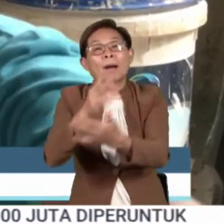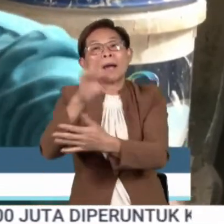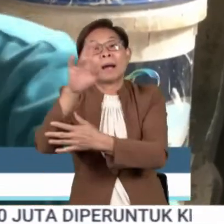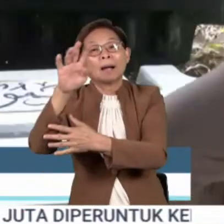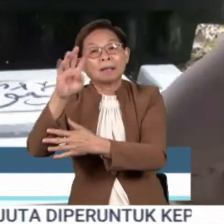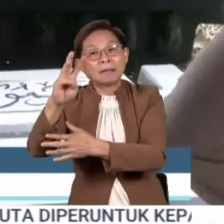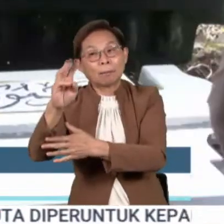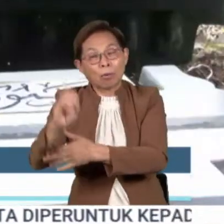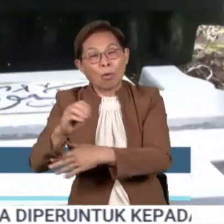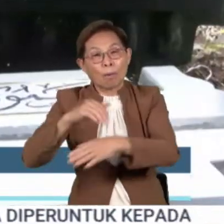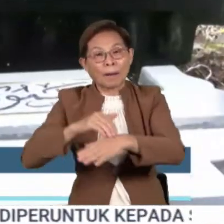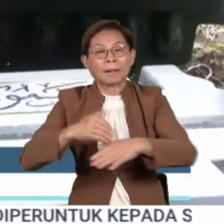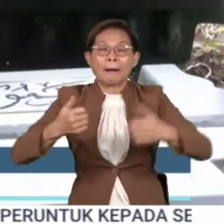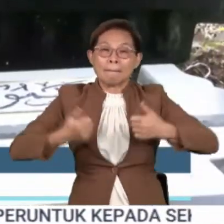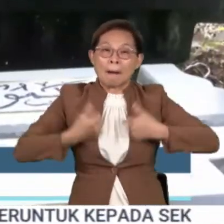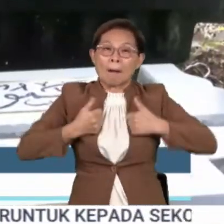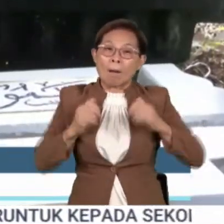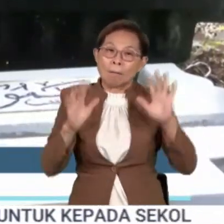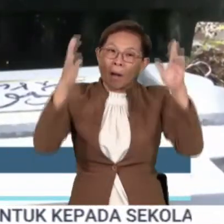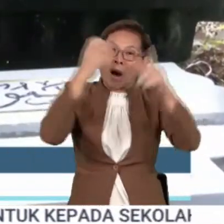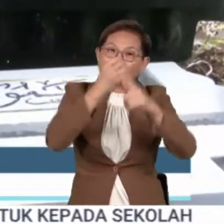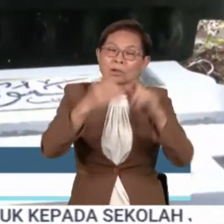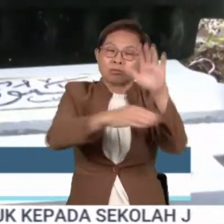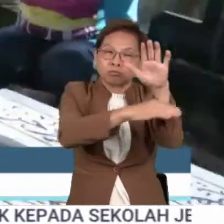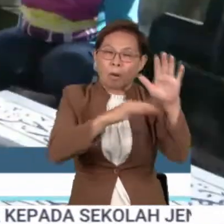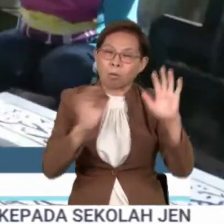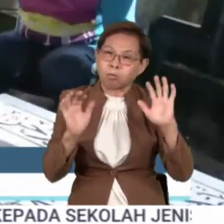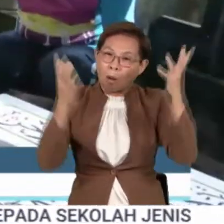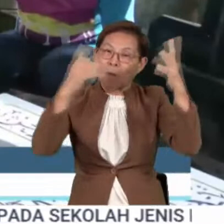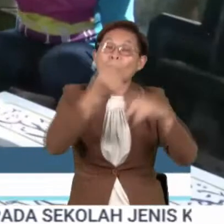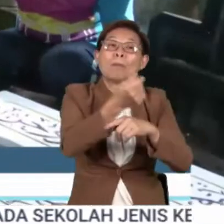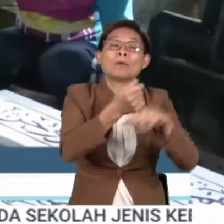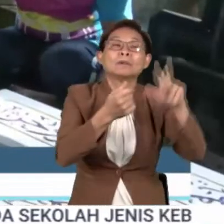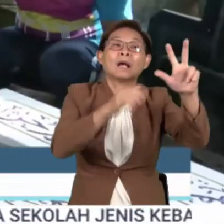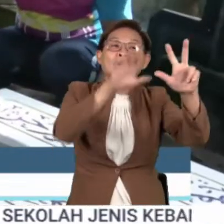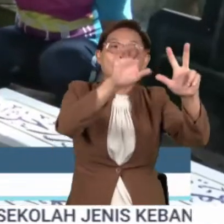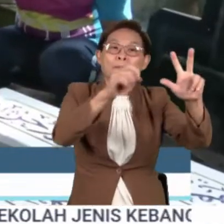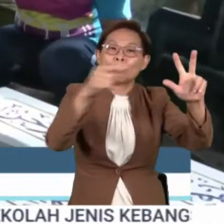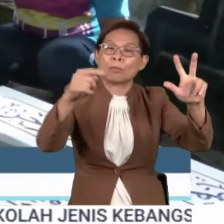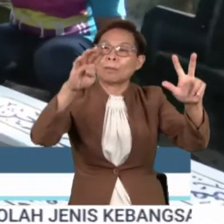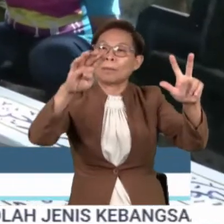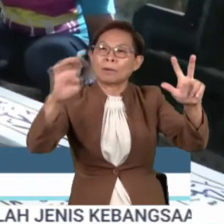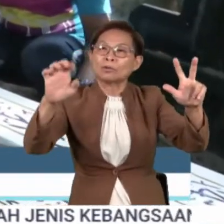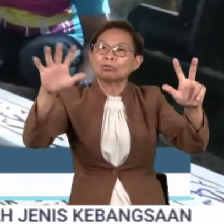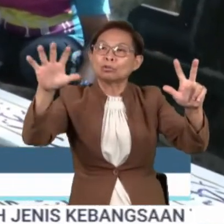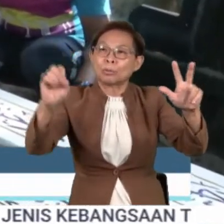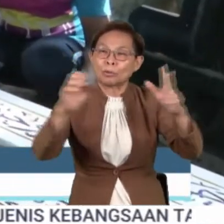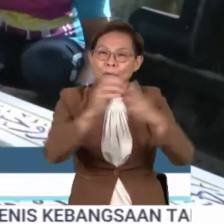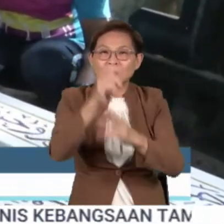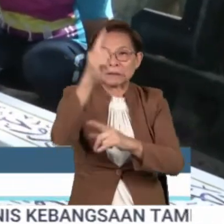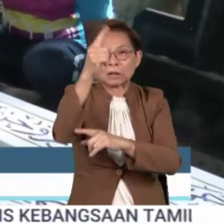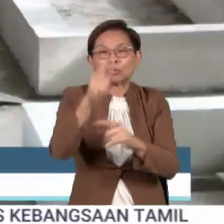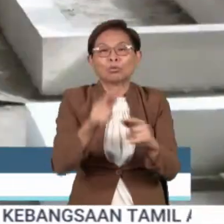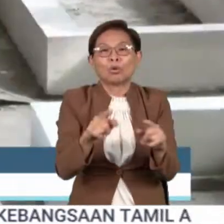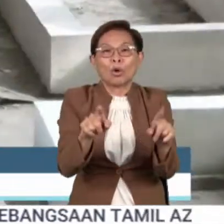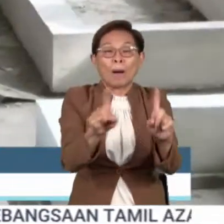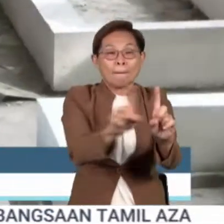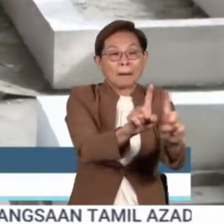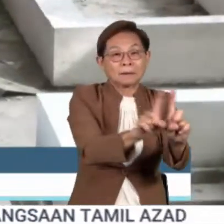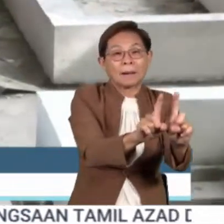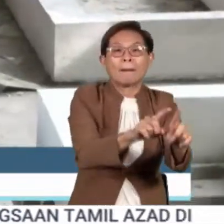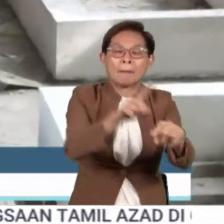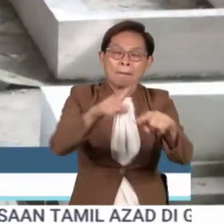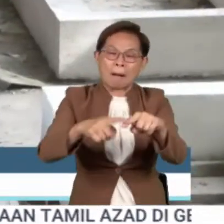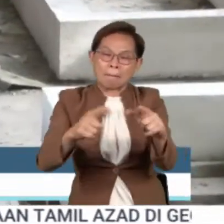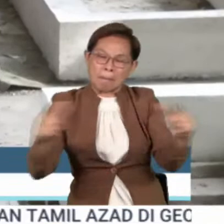hari raya idul fitri atau adil Adha harganya antara 350 hingga 450 Ringgit sepasang tergantung pada